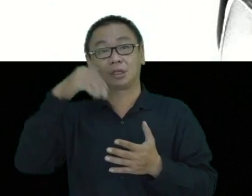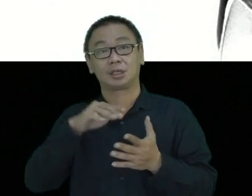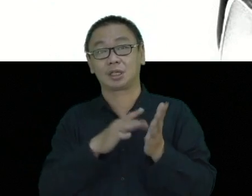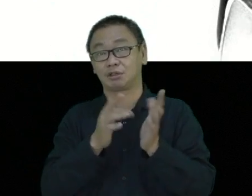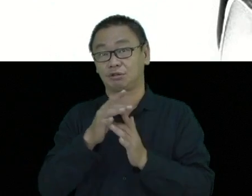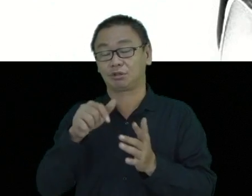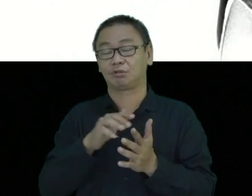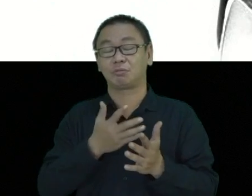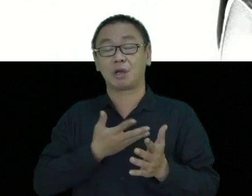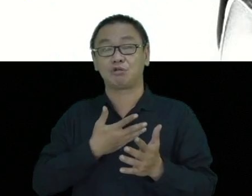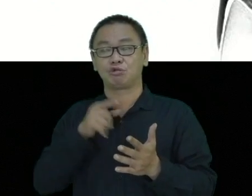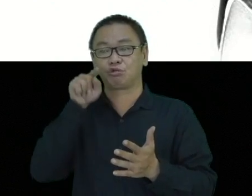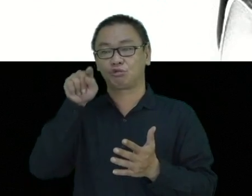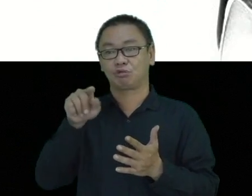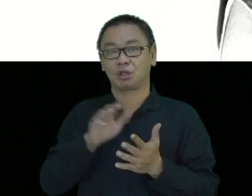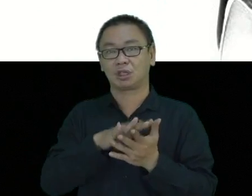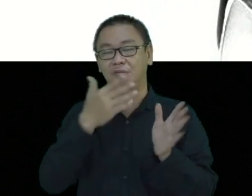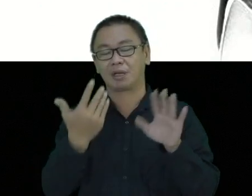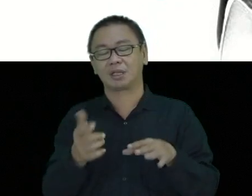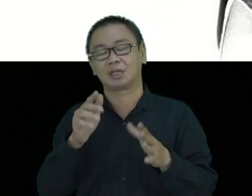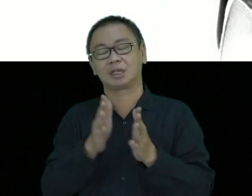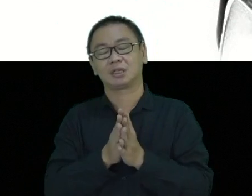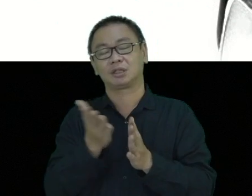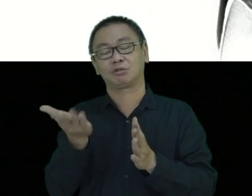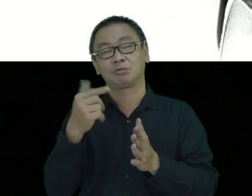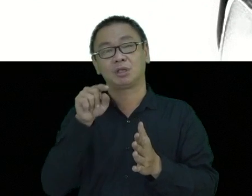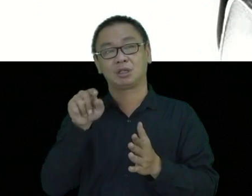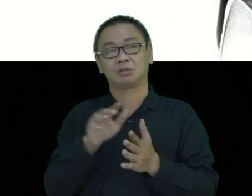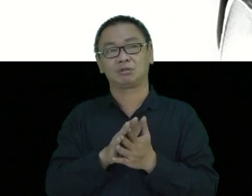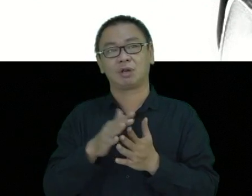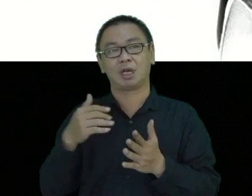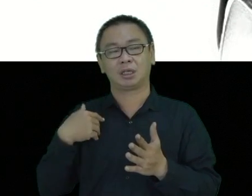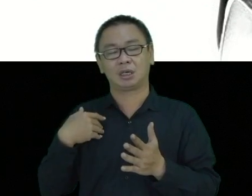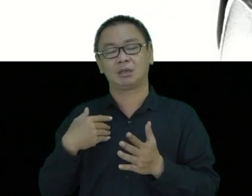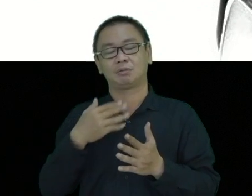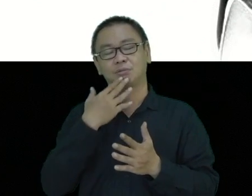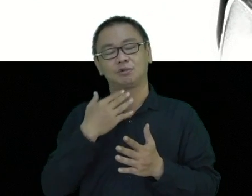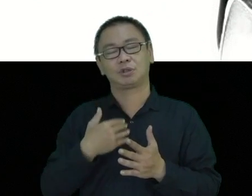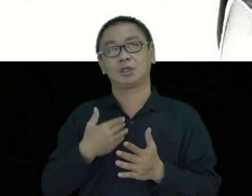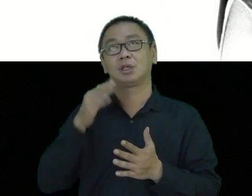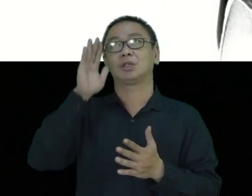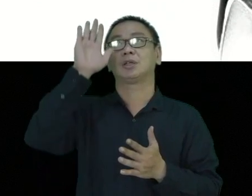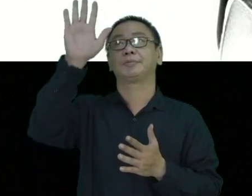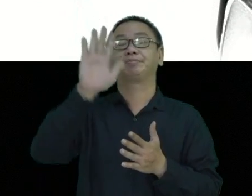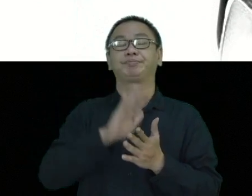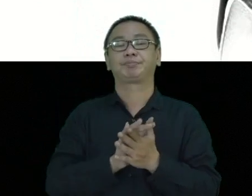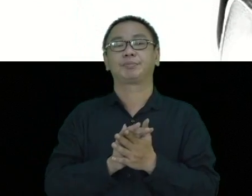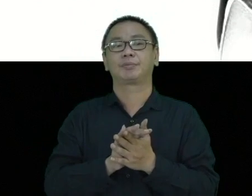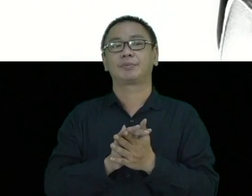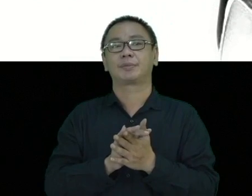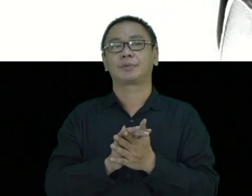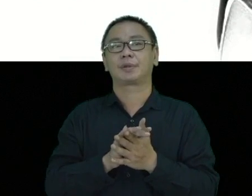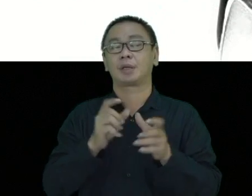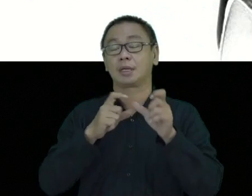Yesus ingin tunjukkan bahwa kematian dan kehidupan itu adalah miliknya. Maka simbol dari peneguhan